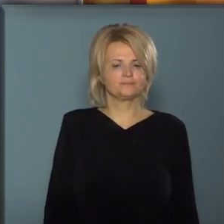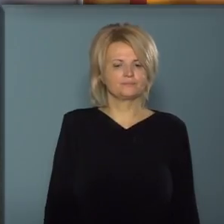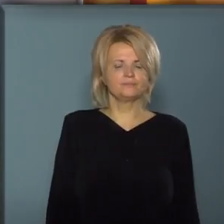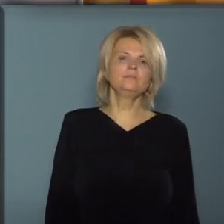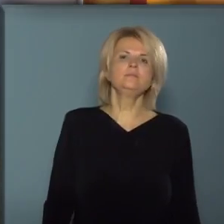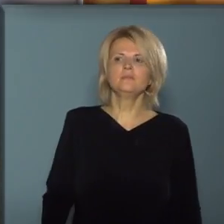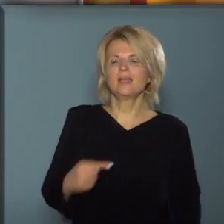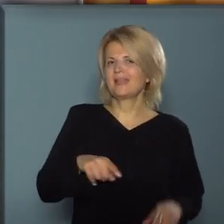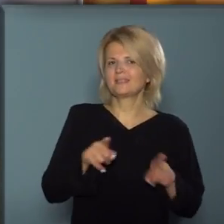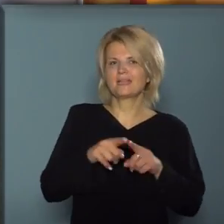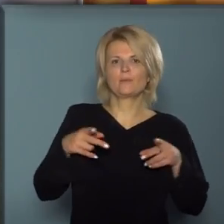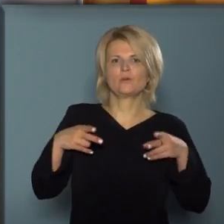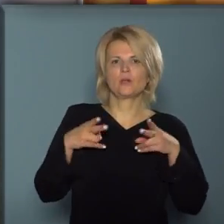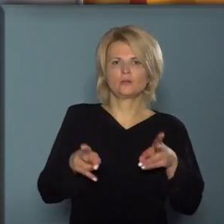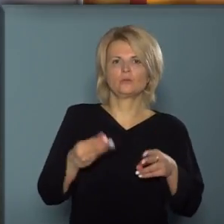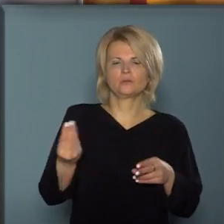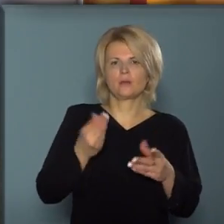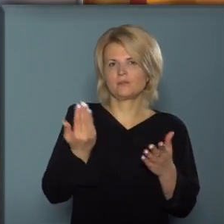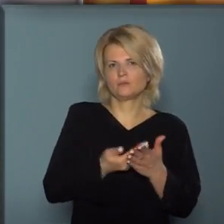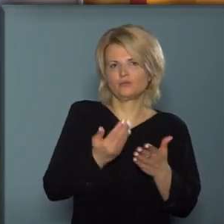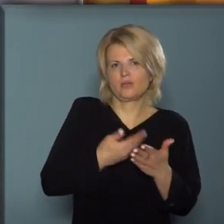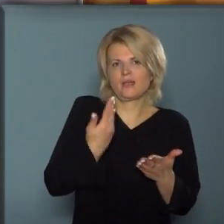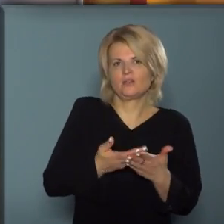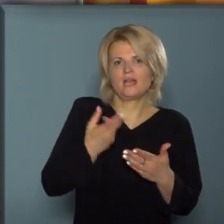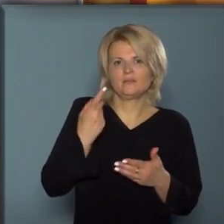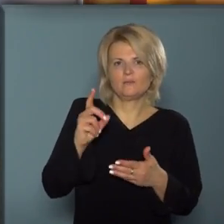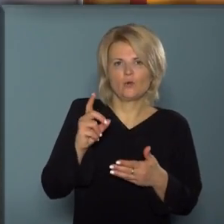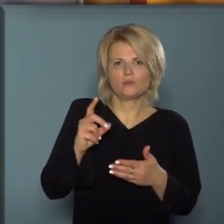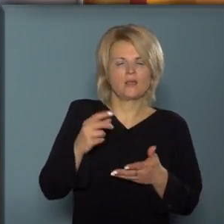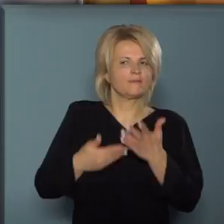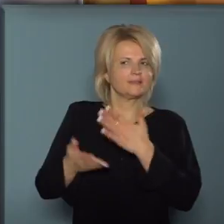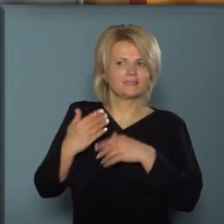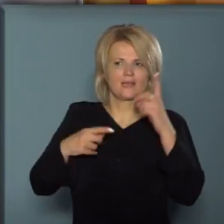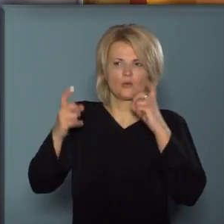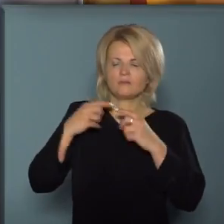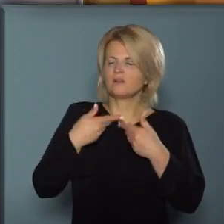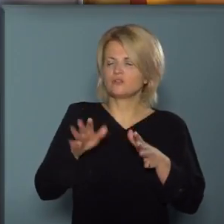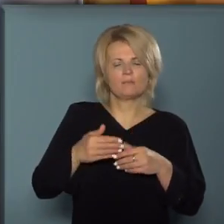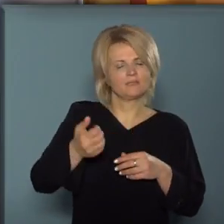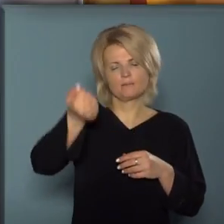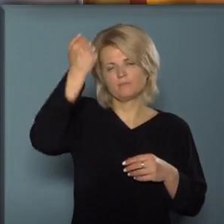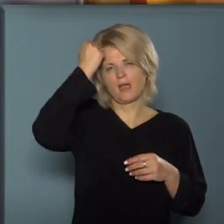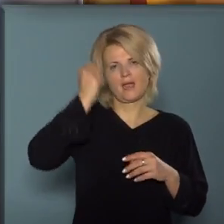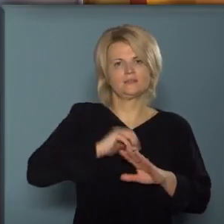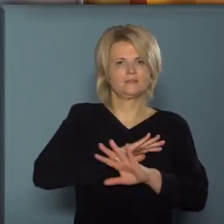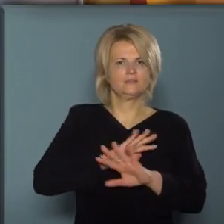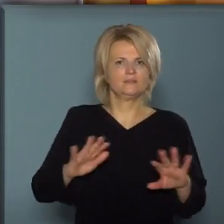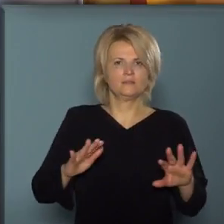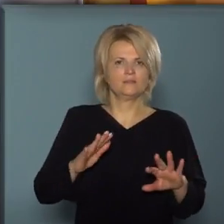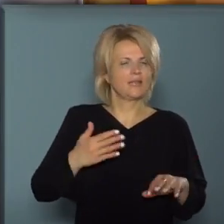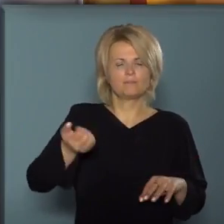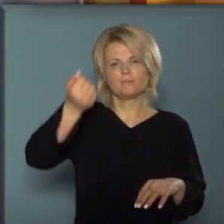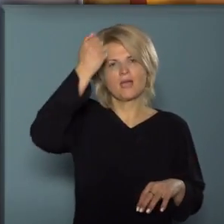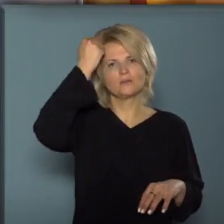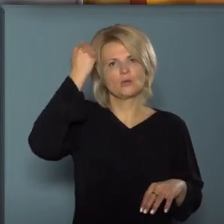sem volt az az út, ami valójában kellett volna? Hát abszolút nem. Így visszagondolva én nem bánok semmit. Tehát én nem